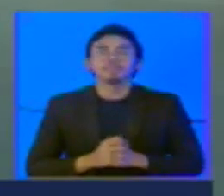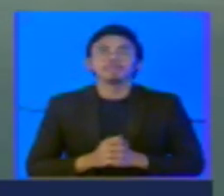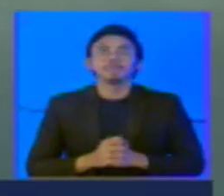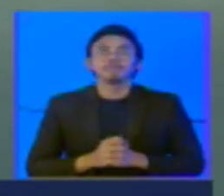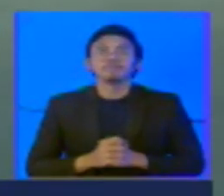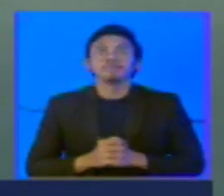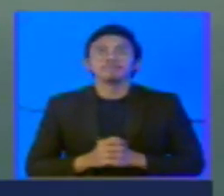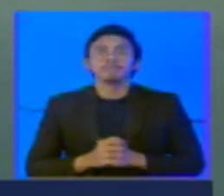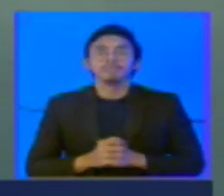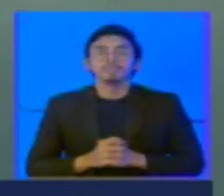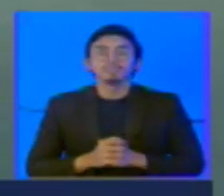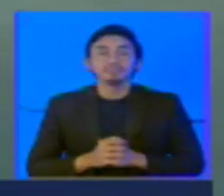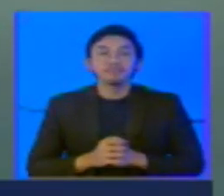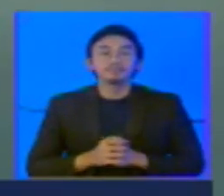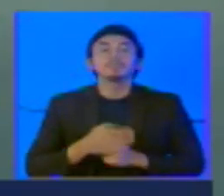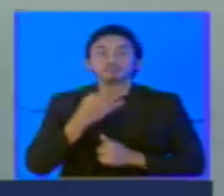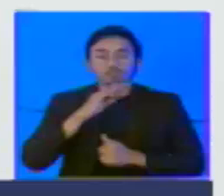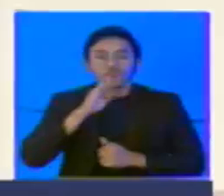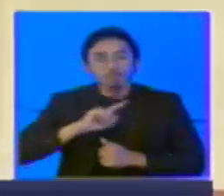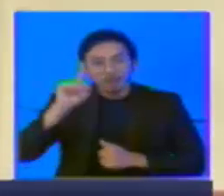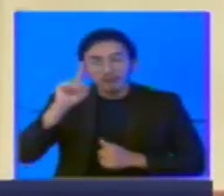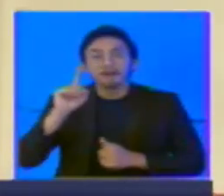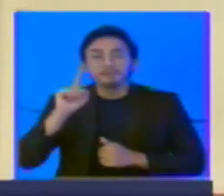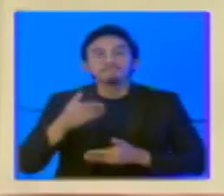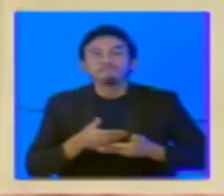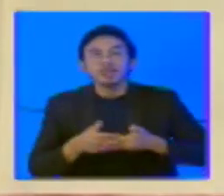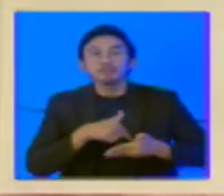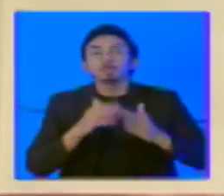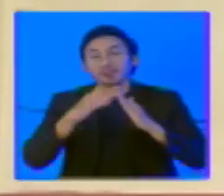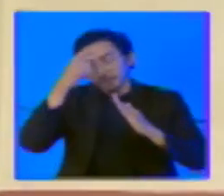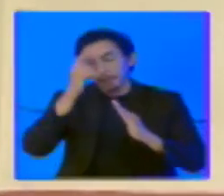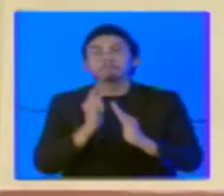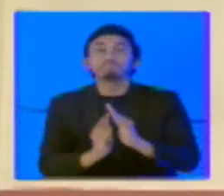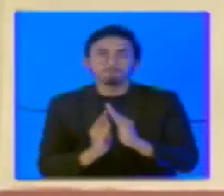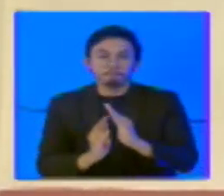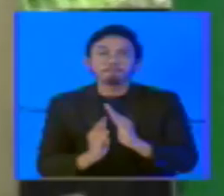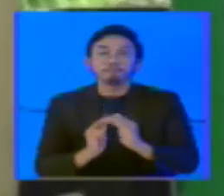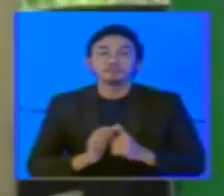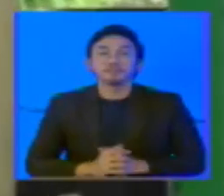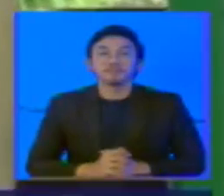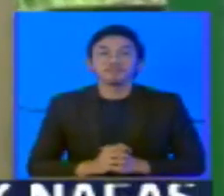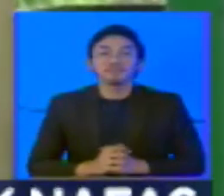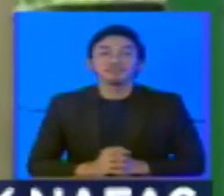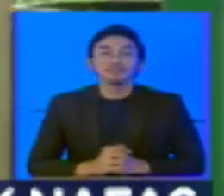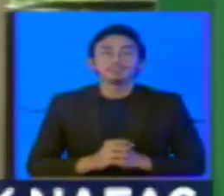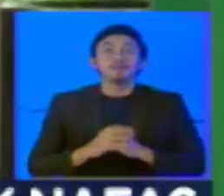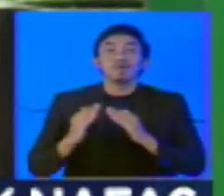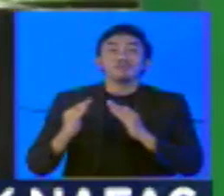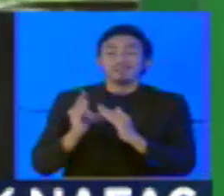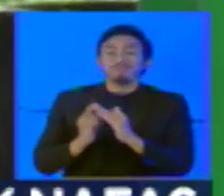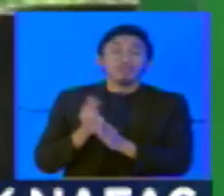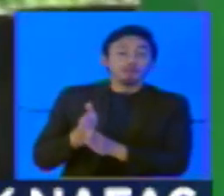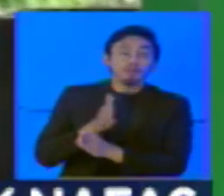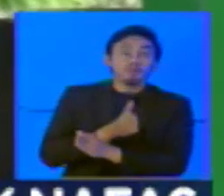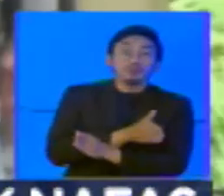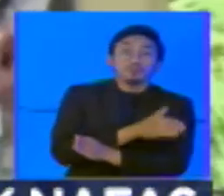alhamdulillah patuh untuk mengisolasi diri. Sebelum dibawa ke rumah sakit, bayi berusia 4 bulan tersebut sempat dibawa orang